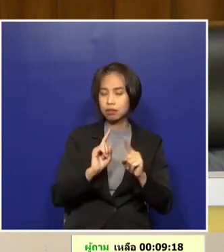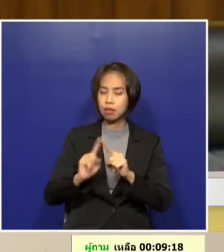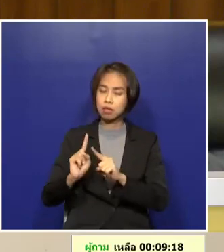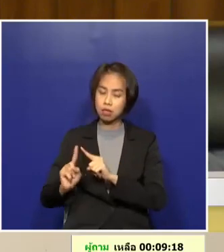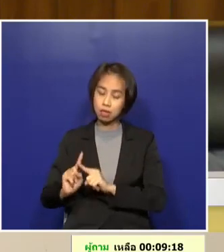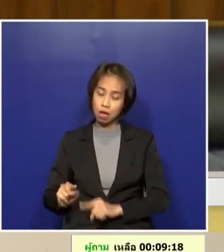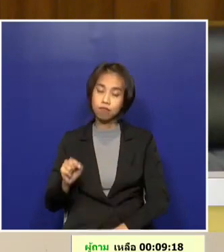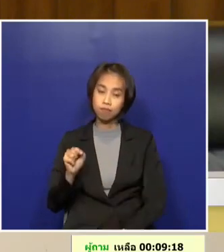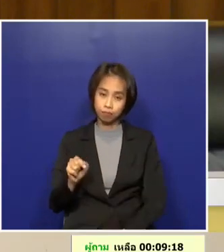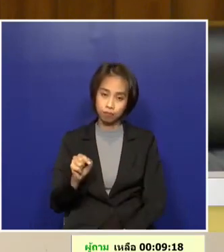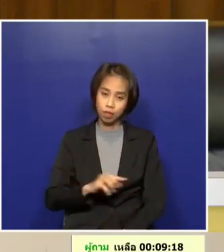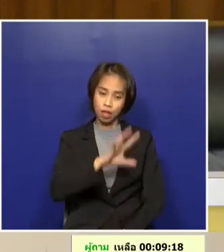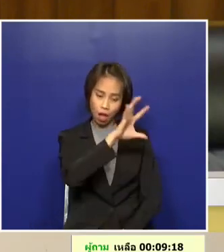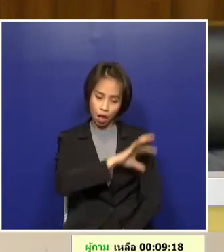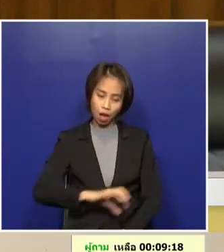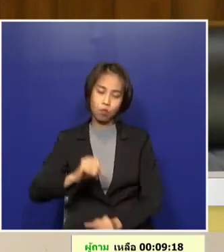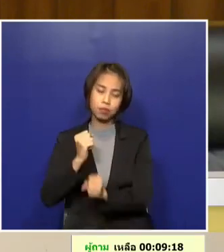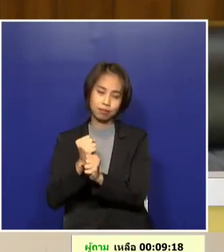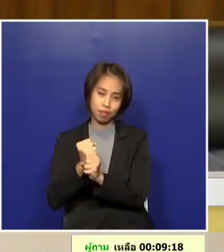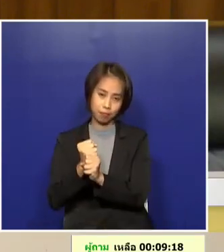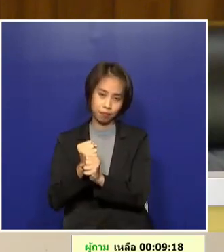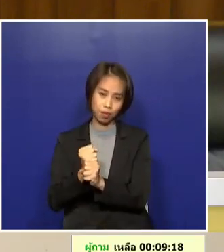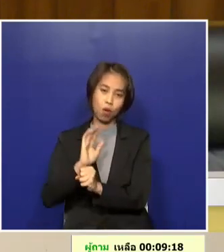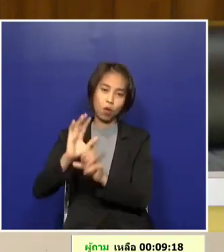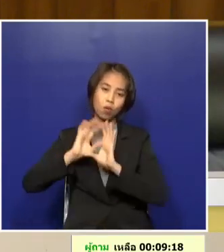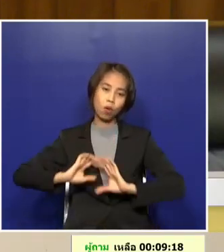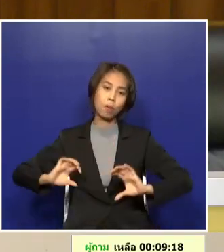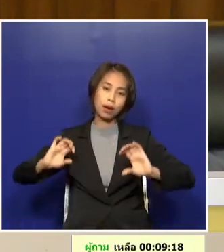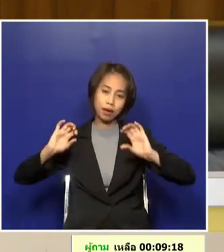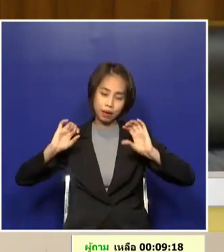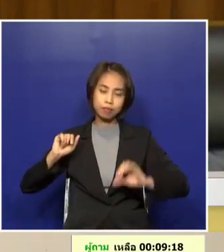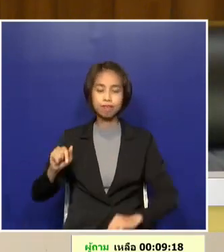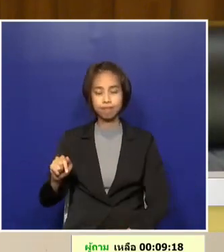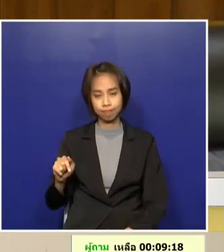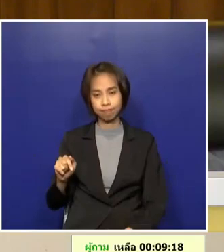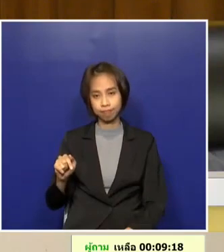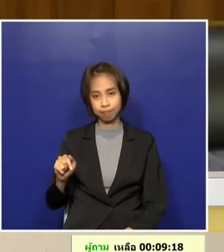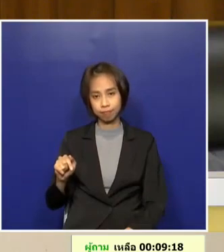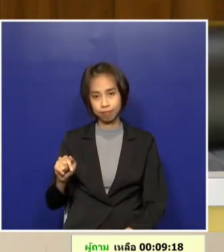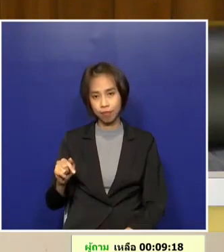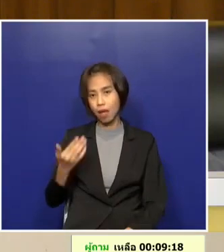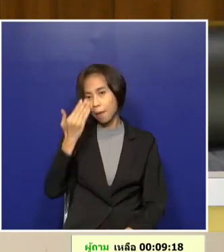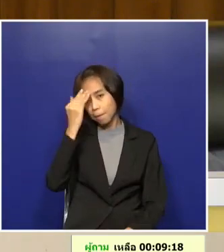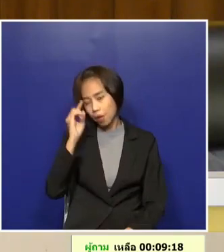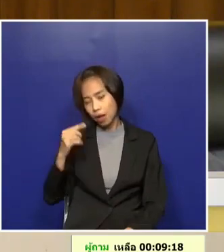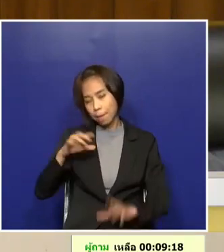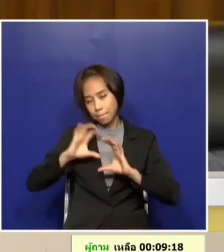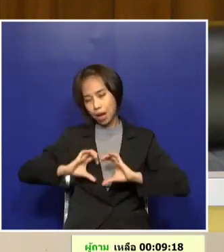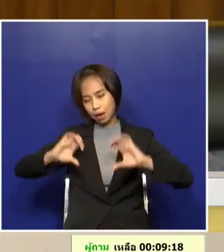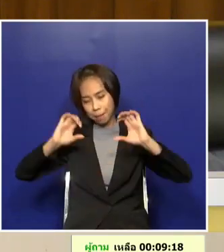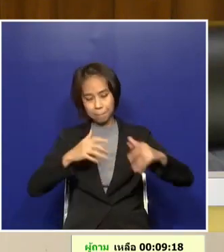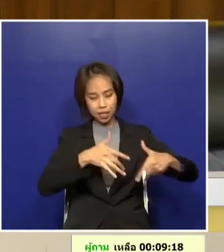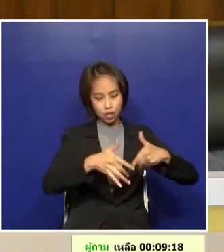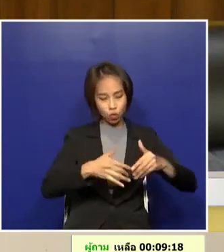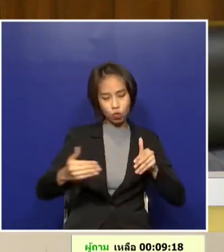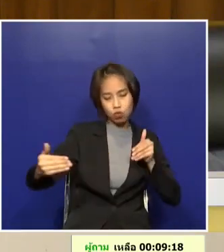างๆพวกนี้ก็นำมาใช้ในเรื่องของภาครัฐเองภาครัฐที่มี ธุรกรรมอยู่กับประชาชนโดยตรงอันนี้ก็เป็น